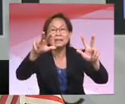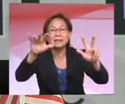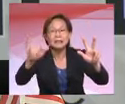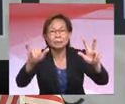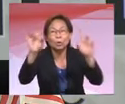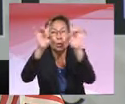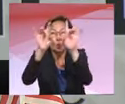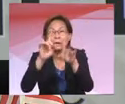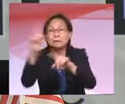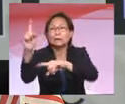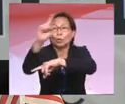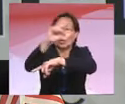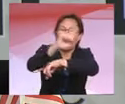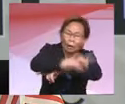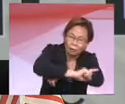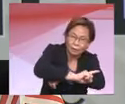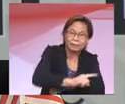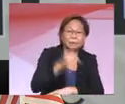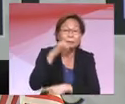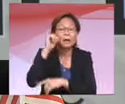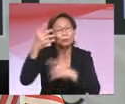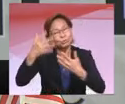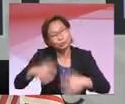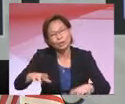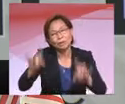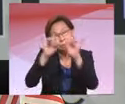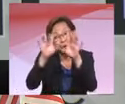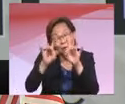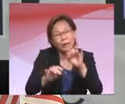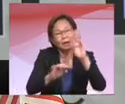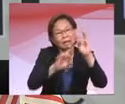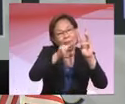38,236 ujian seharian. Semalam kita berjaya melaksanakan